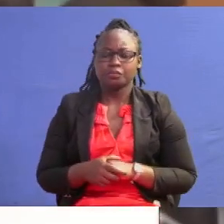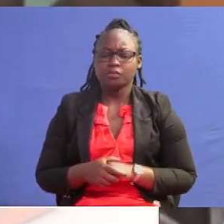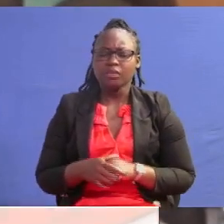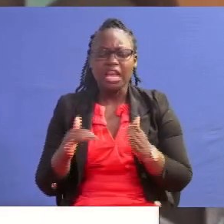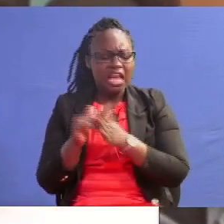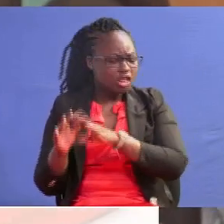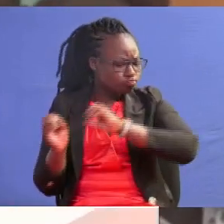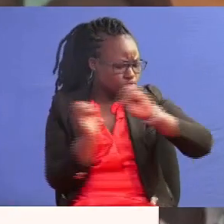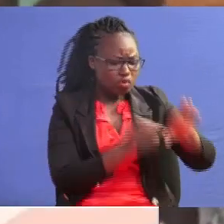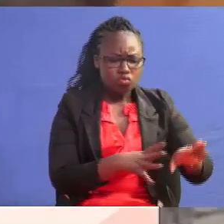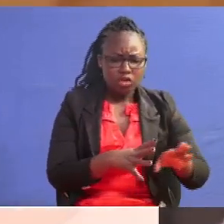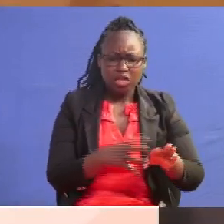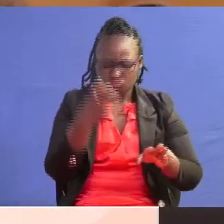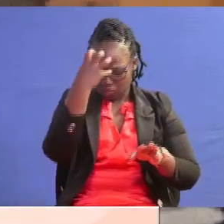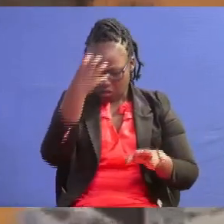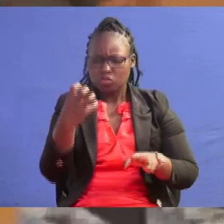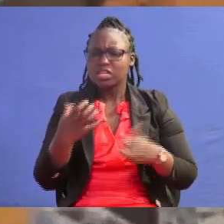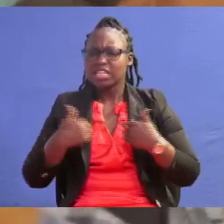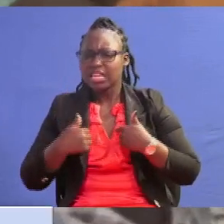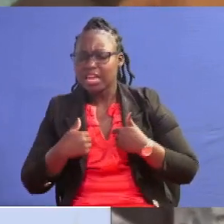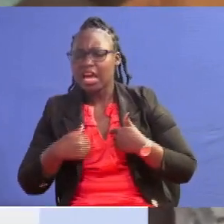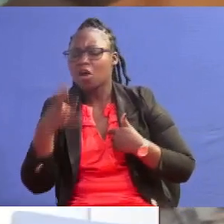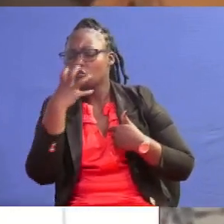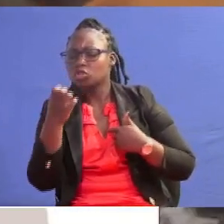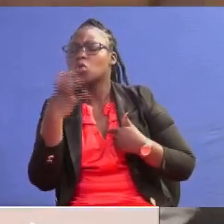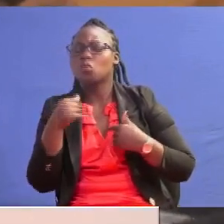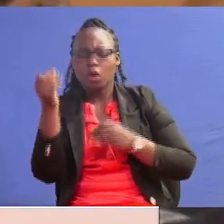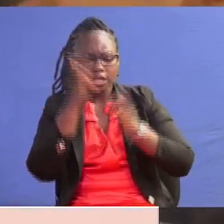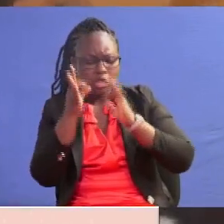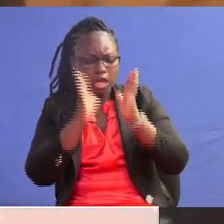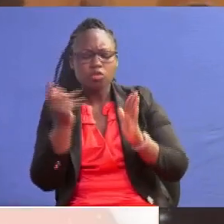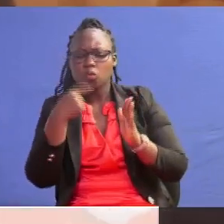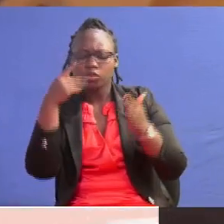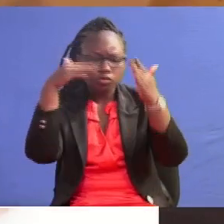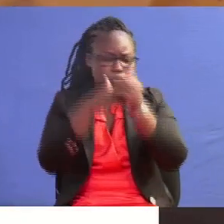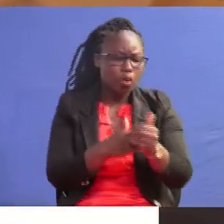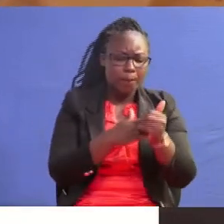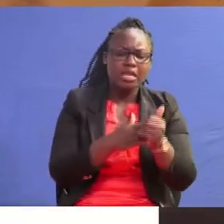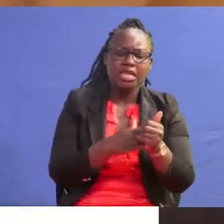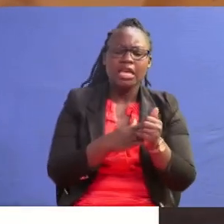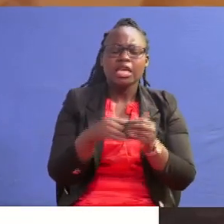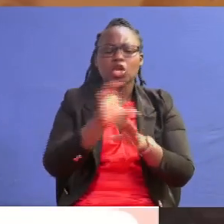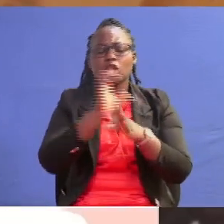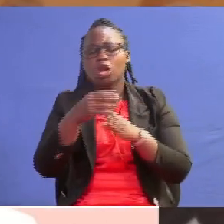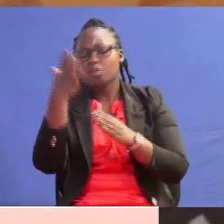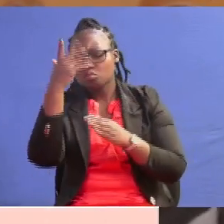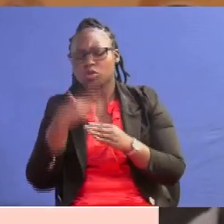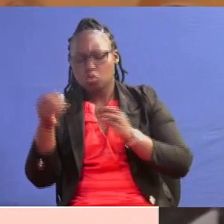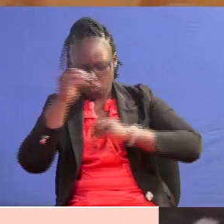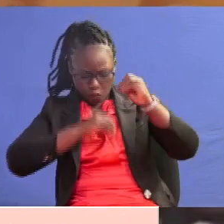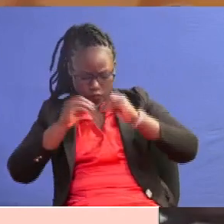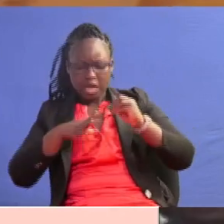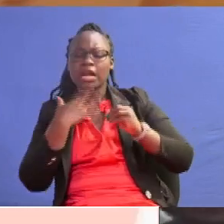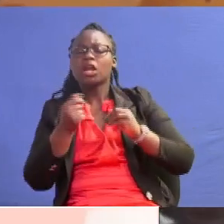wanarudisha ile hasira walikuwa nayo. Gachagua anataka ule jaji ambaye alikuwa anakata kesi yake ati atolewe kwa sababu ya ufisadi. Sasa